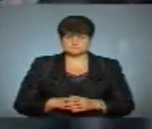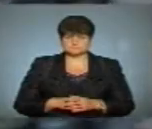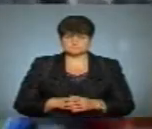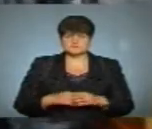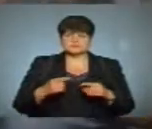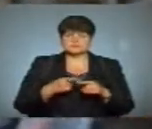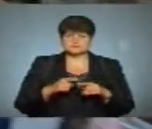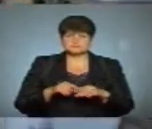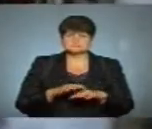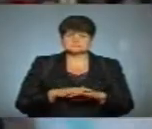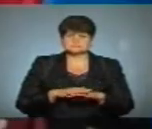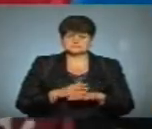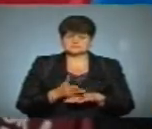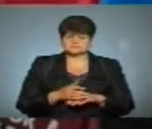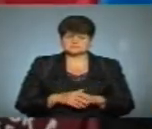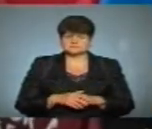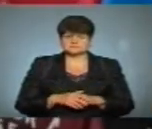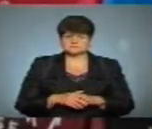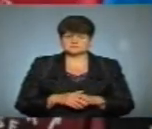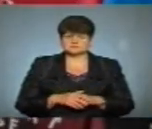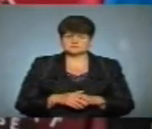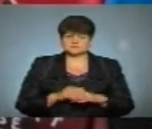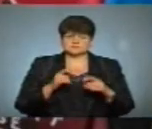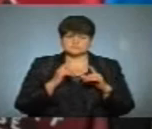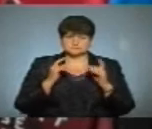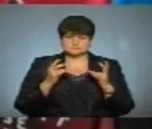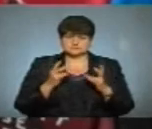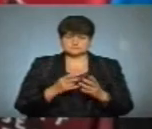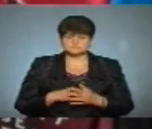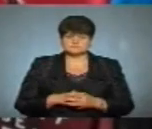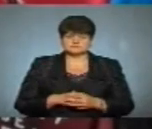Це речовий ринок. Було в масці, добре?